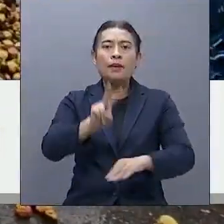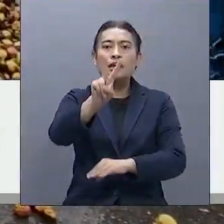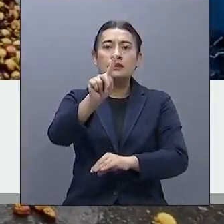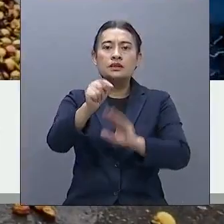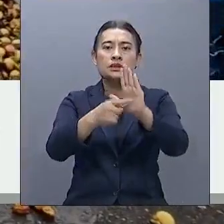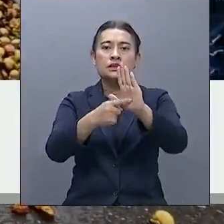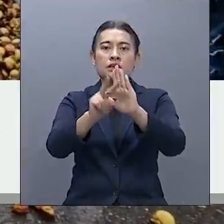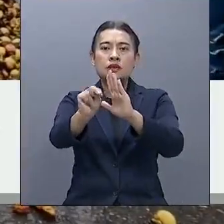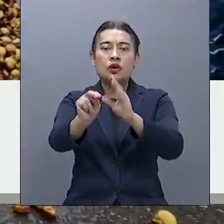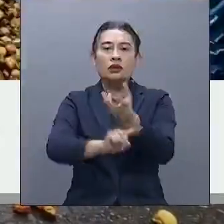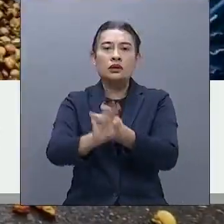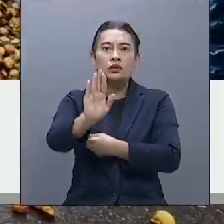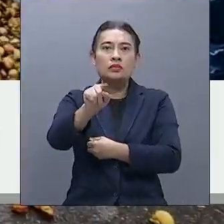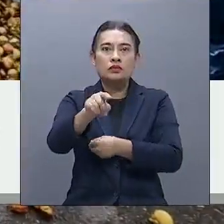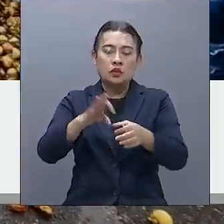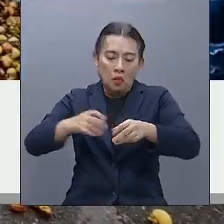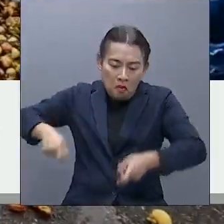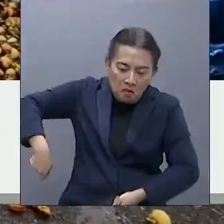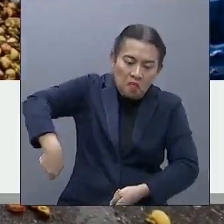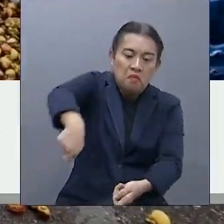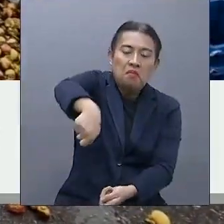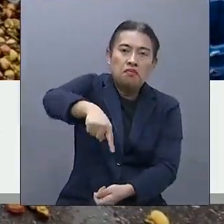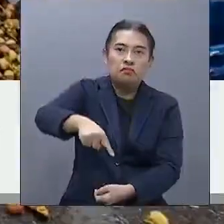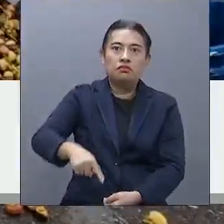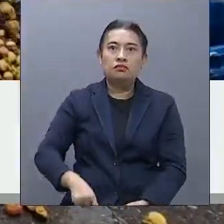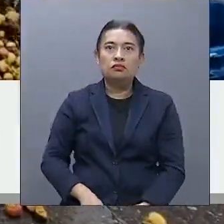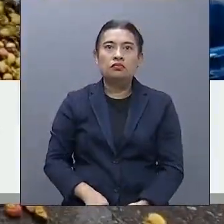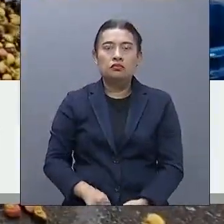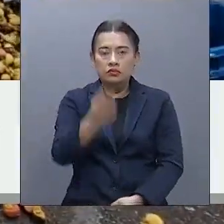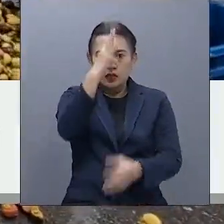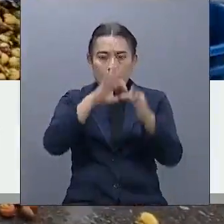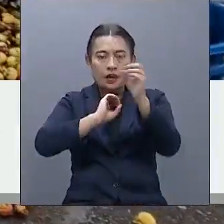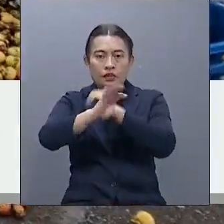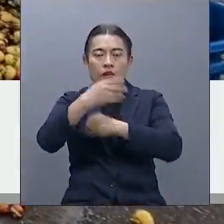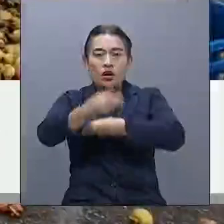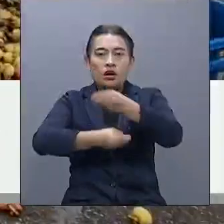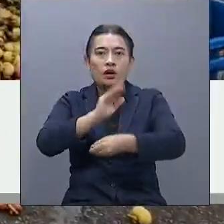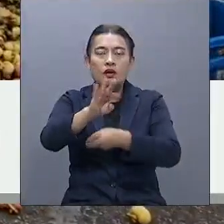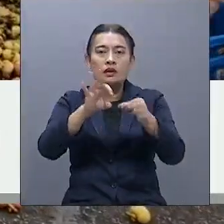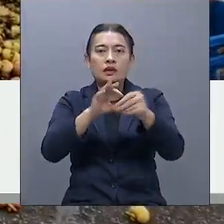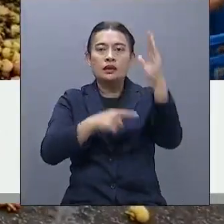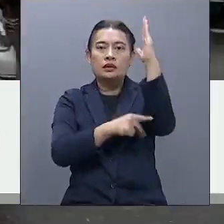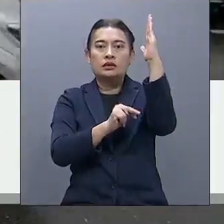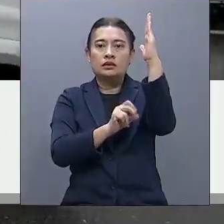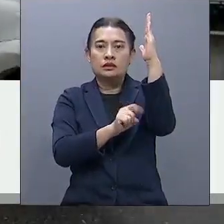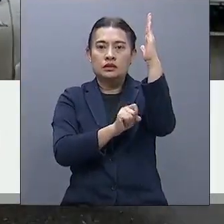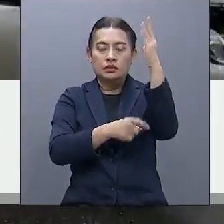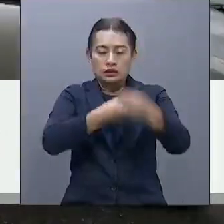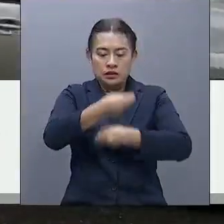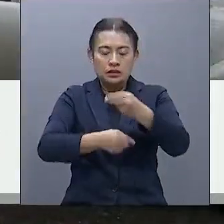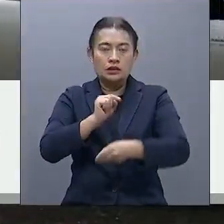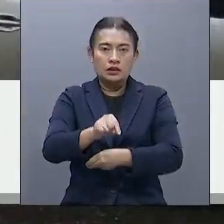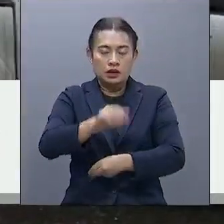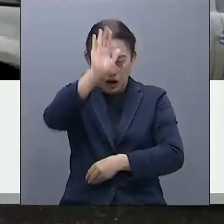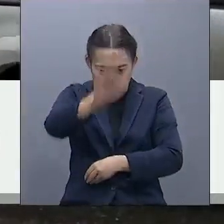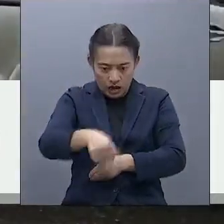งที่หน้าวัดที่ว่าการอำเภอพรหมคีรีเรียกร้องพาณิชย์จังหวัดนครศรีธรรมราชและกรมการค้าภายในเข้ามา